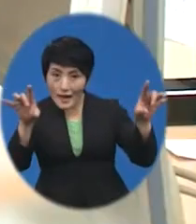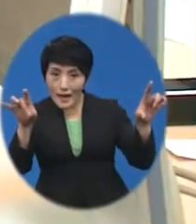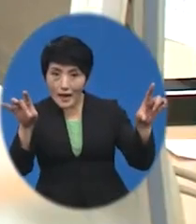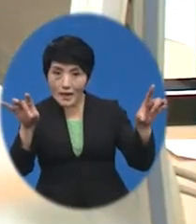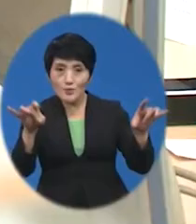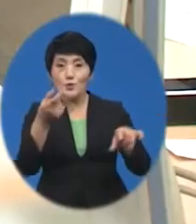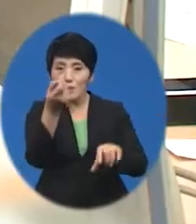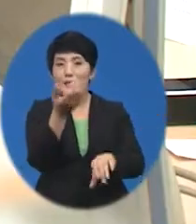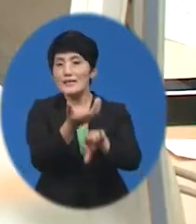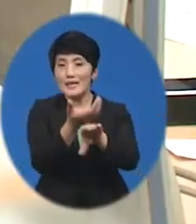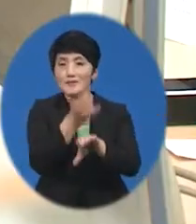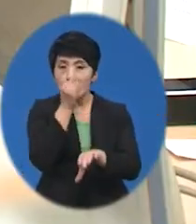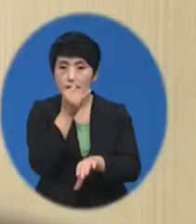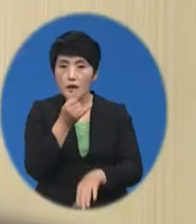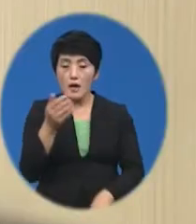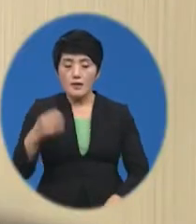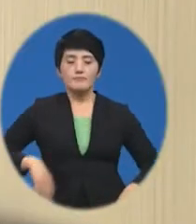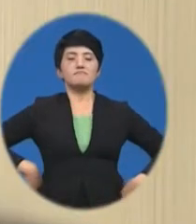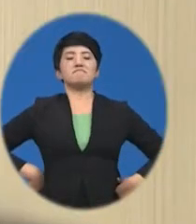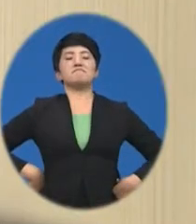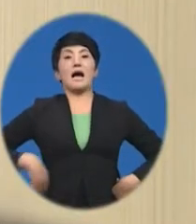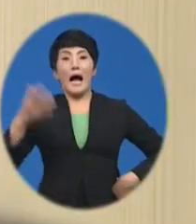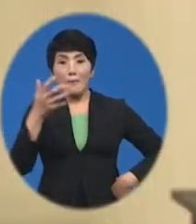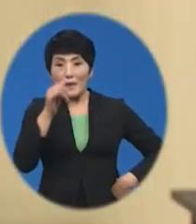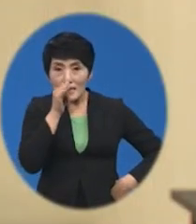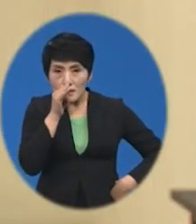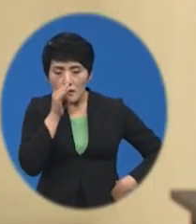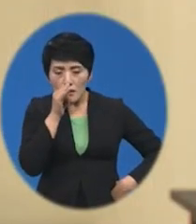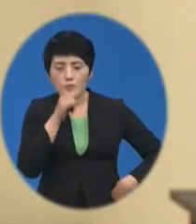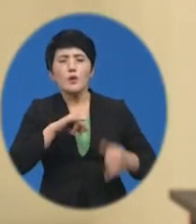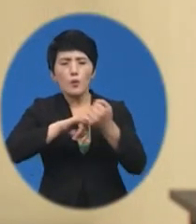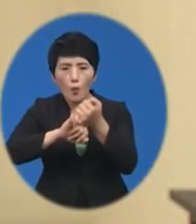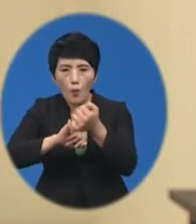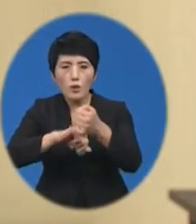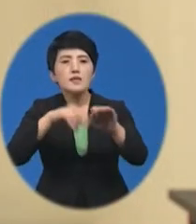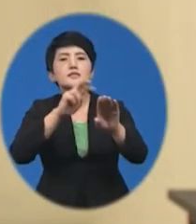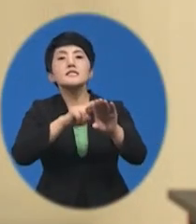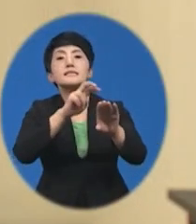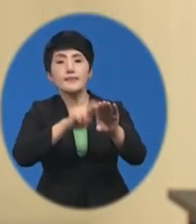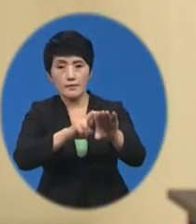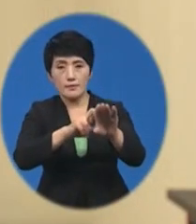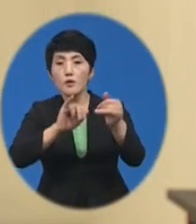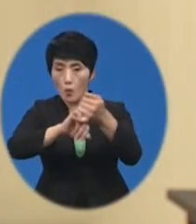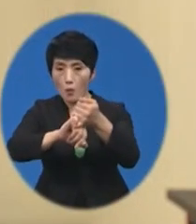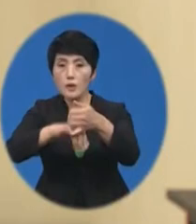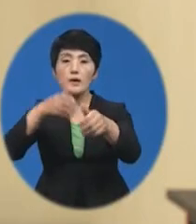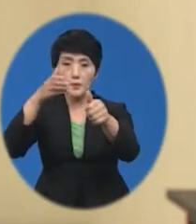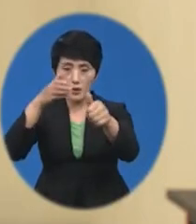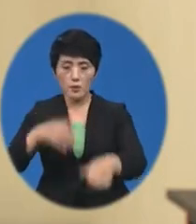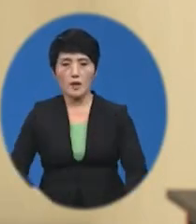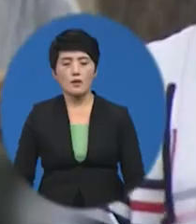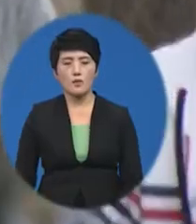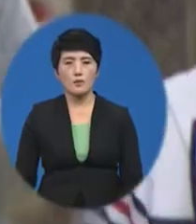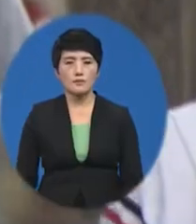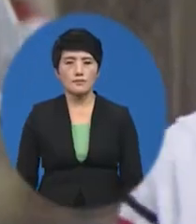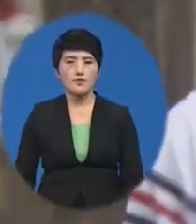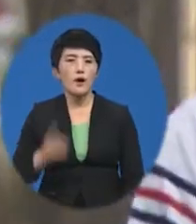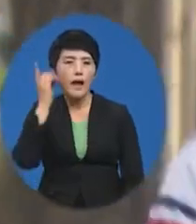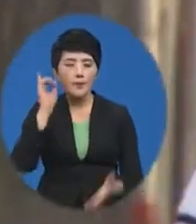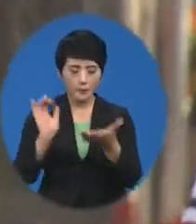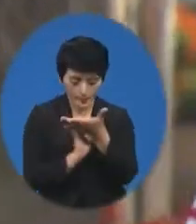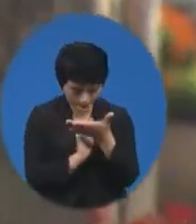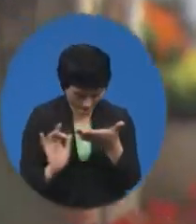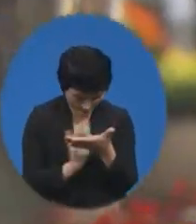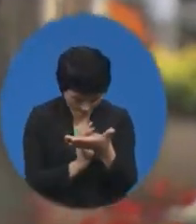다르기 때문에 통증이 있는 경우라면 반드시 전문가의 진단과 함께해야 하고요. 또 평소 스마트폰을 쓸